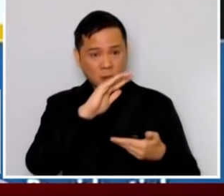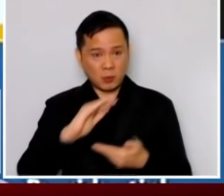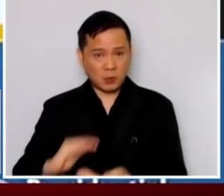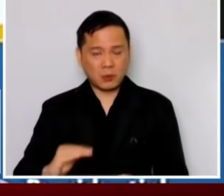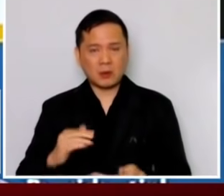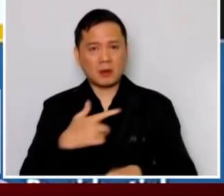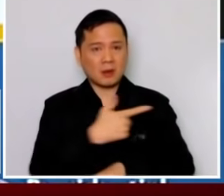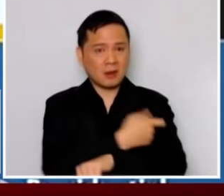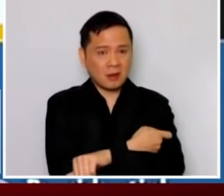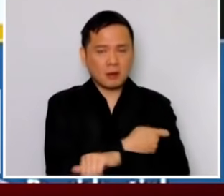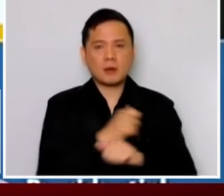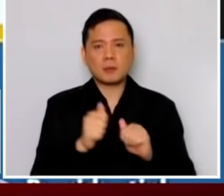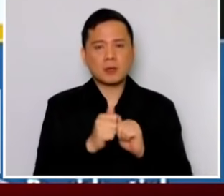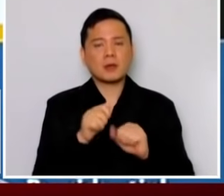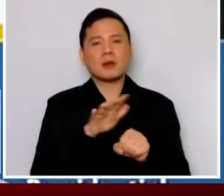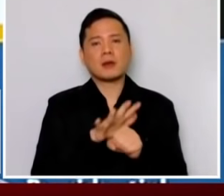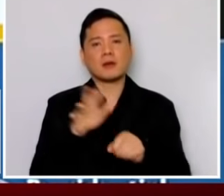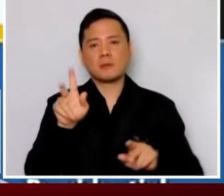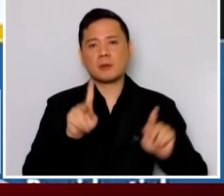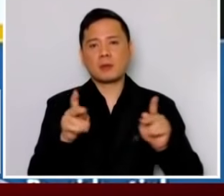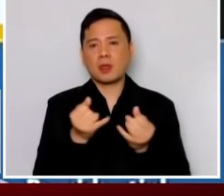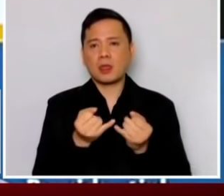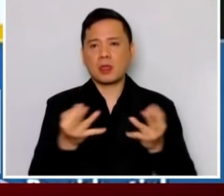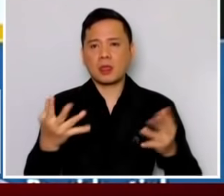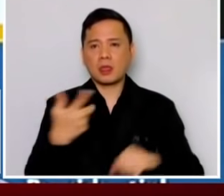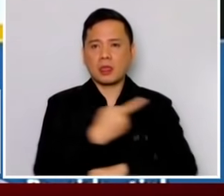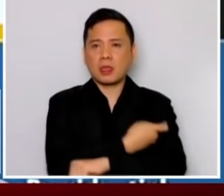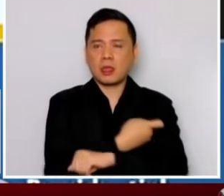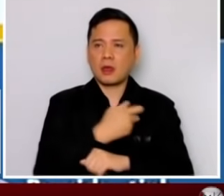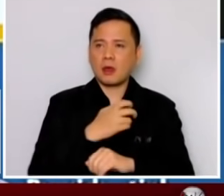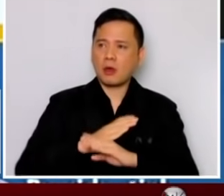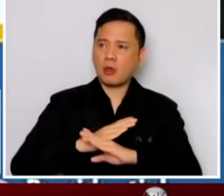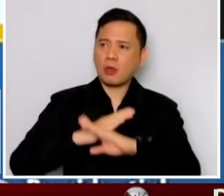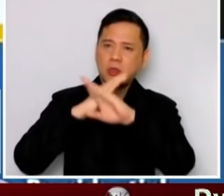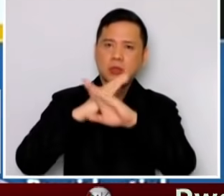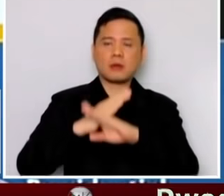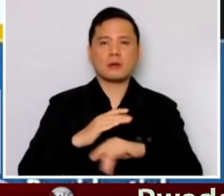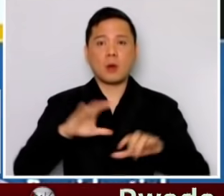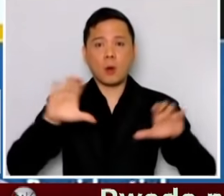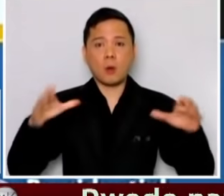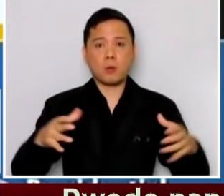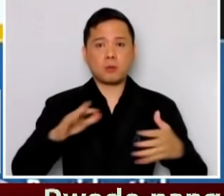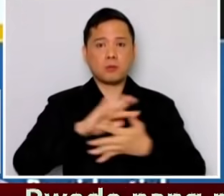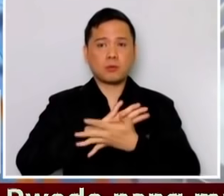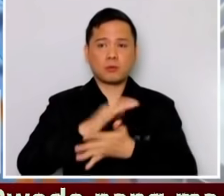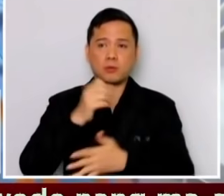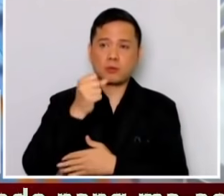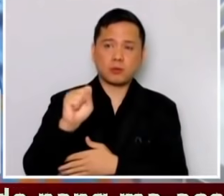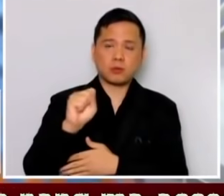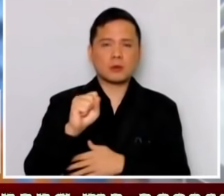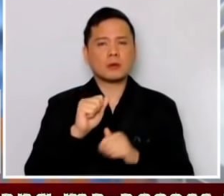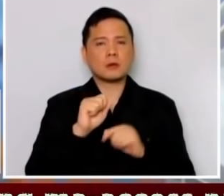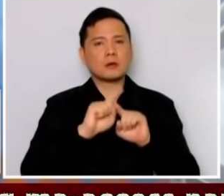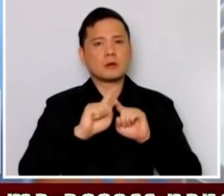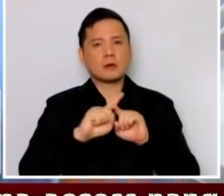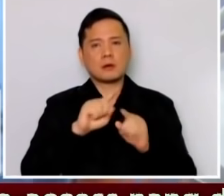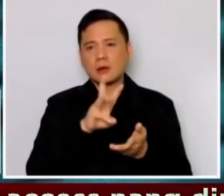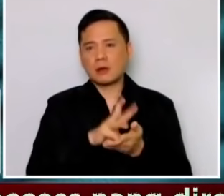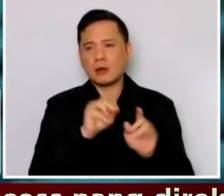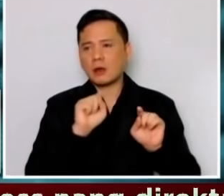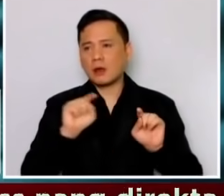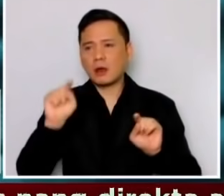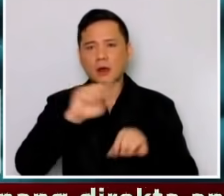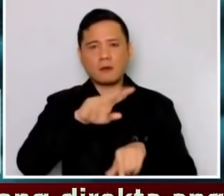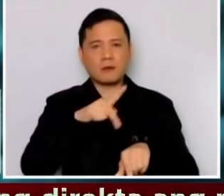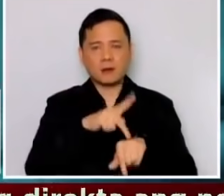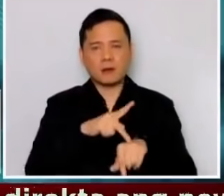population immunity from natural infections and vaccinations in the urban areas of the Philippines. I must urge you to